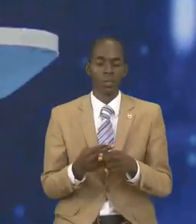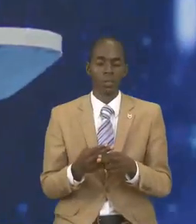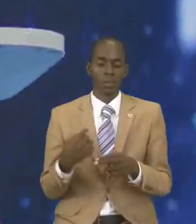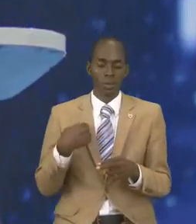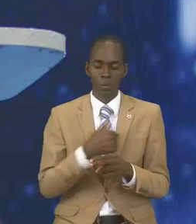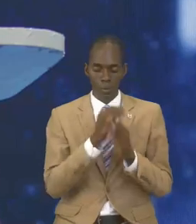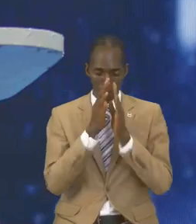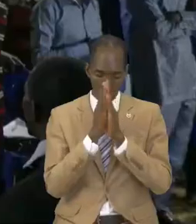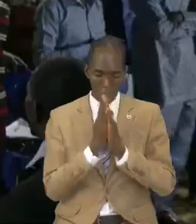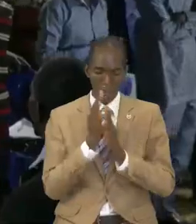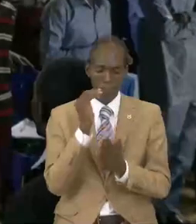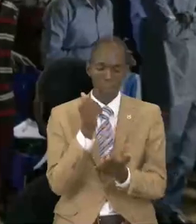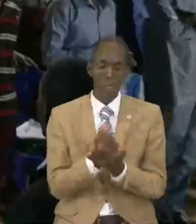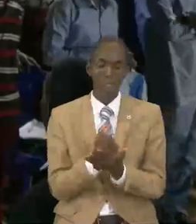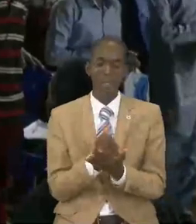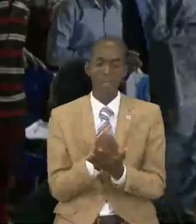Jésus, nous prions.